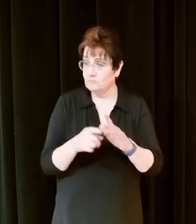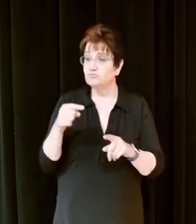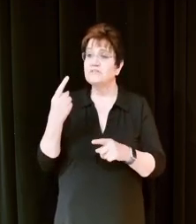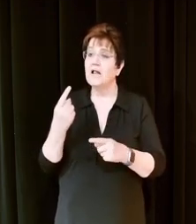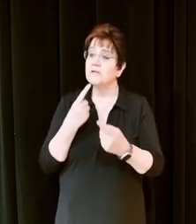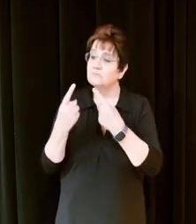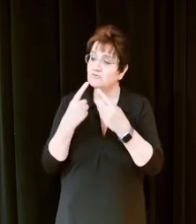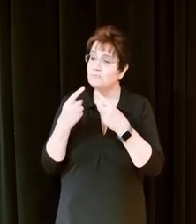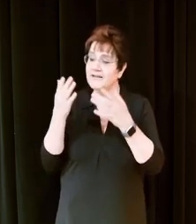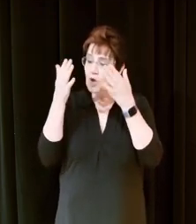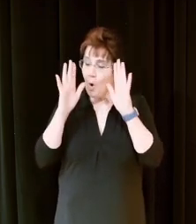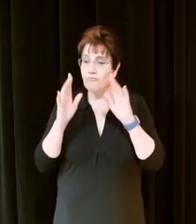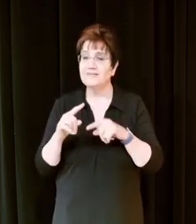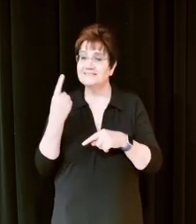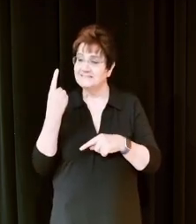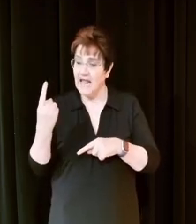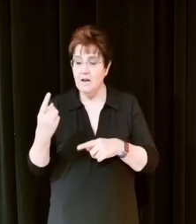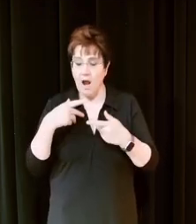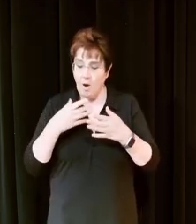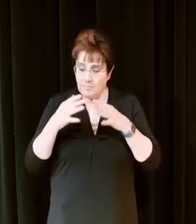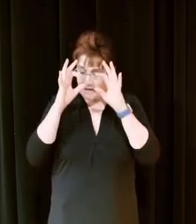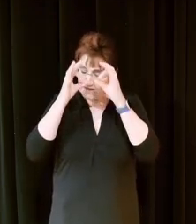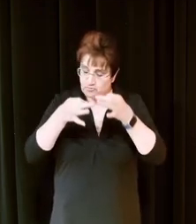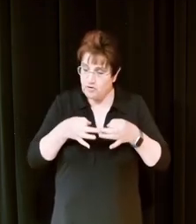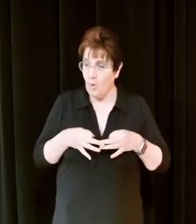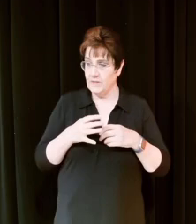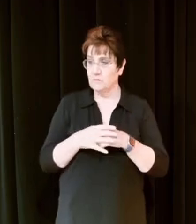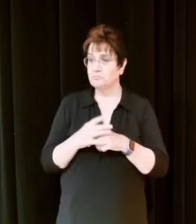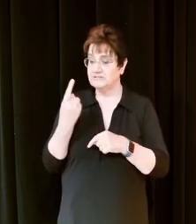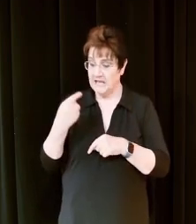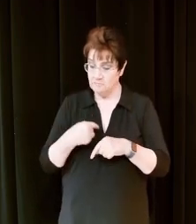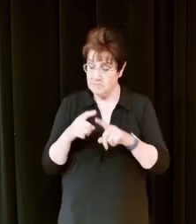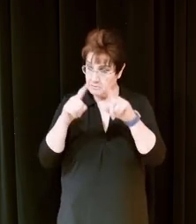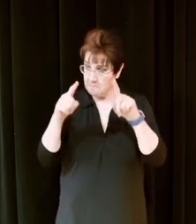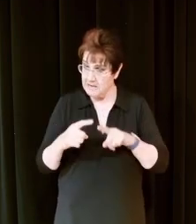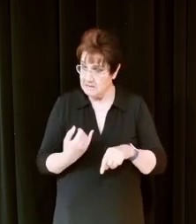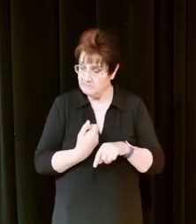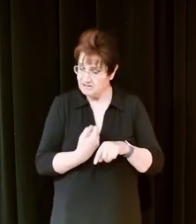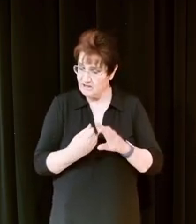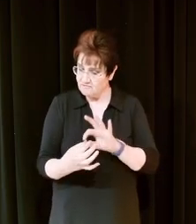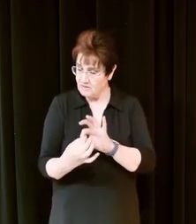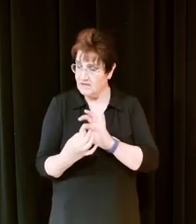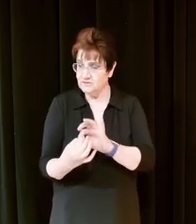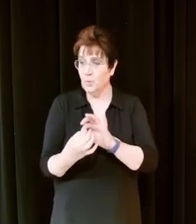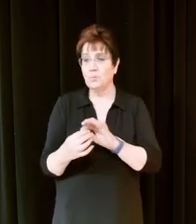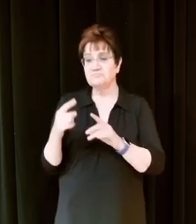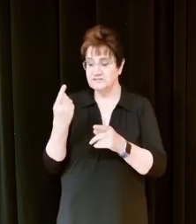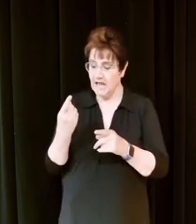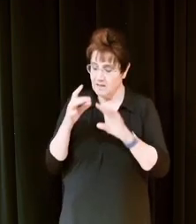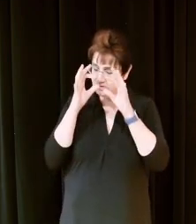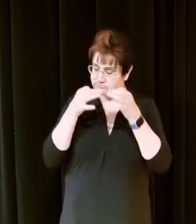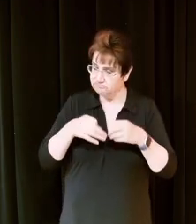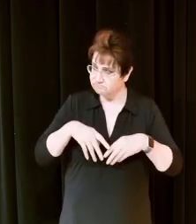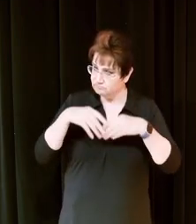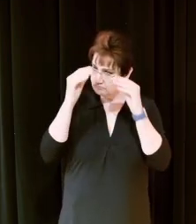genau hinzuschauen, auch bei sich genau hinzuschauen, kann sich mit dem Bild identifizieren, also hat etwas von sich wahrgenommen und bringt es